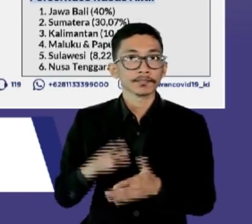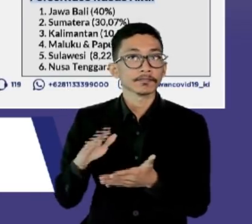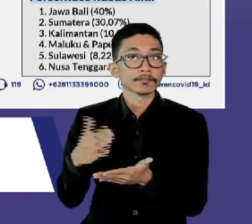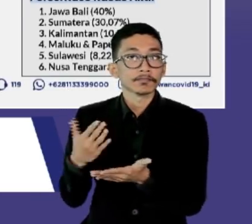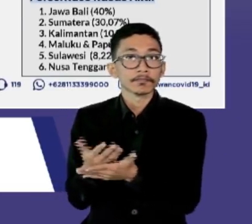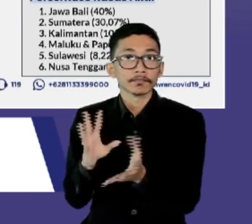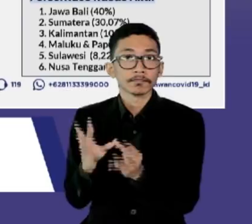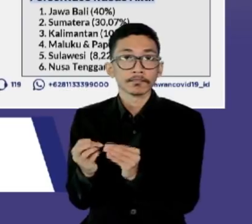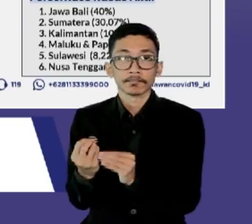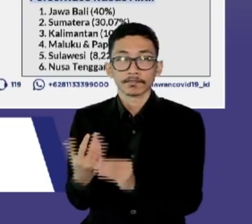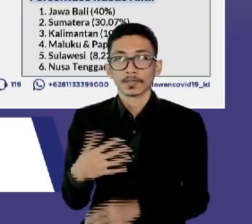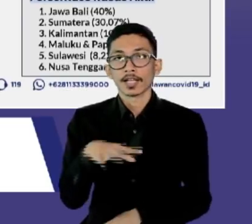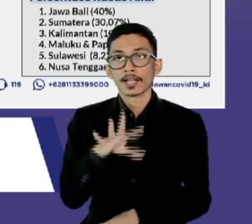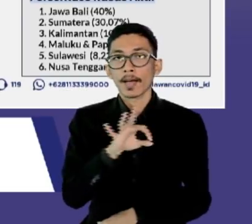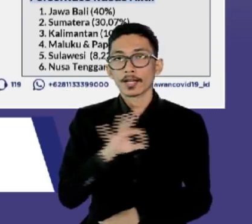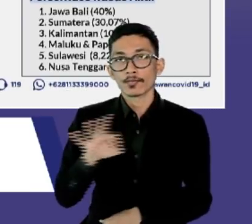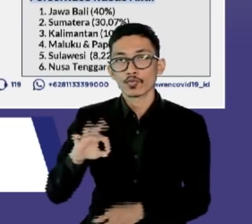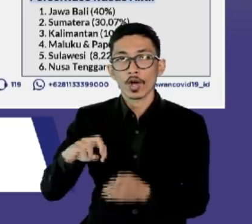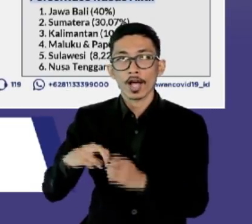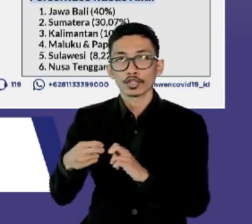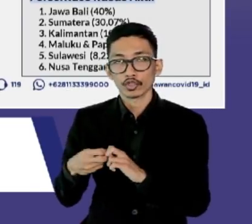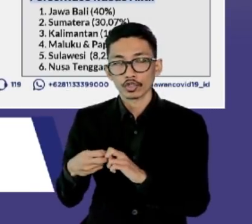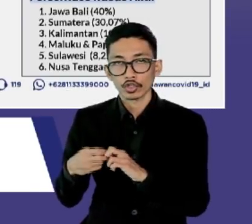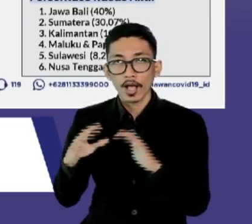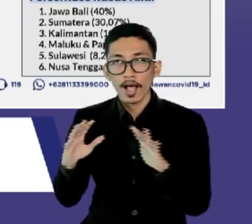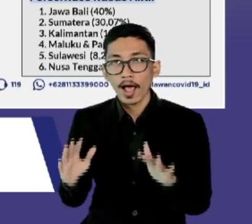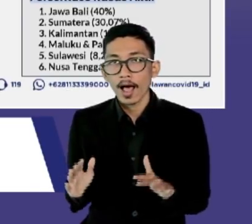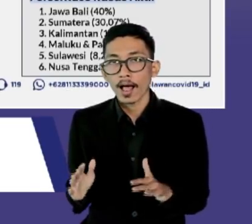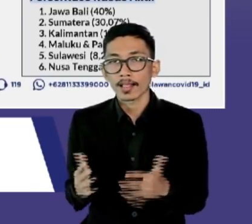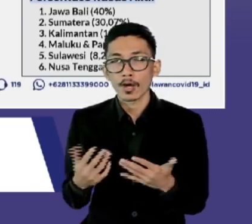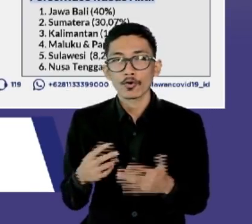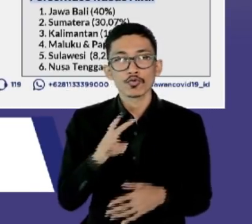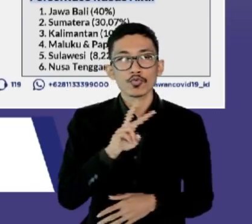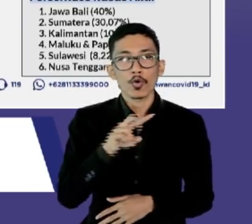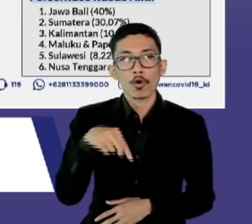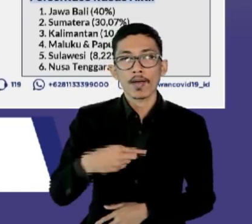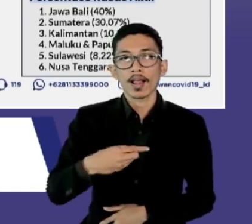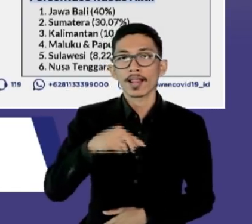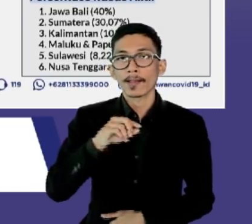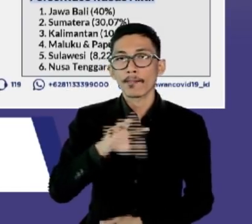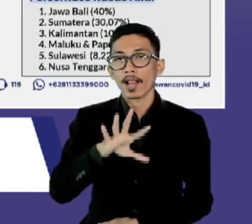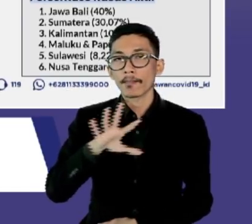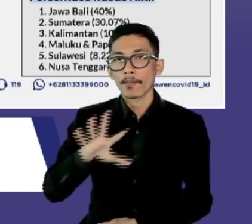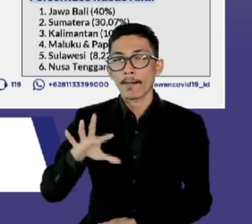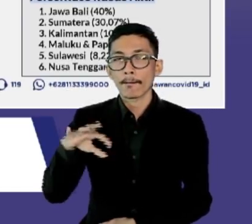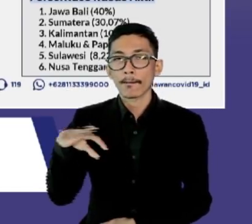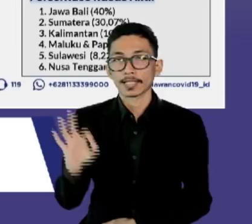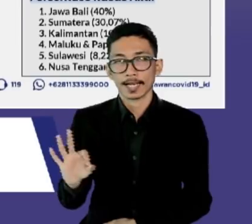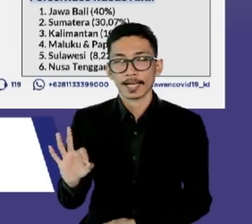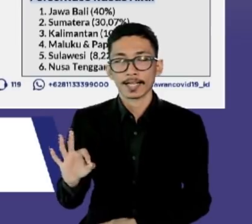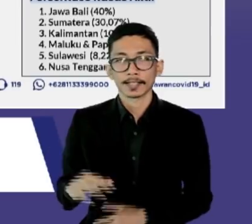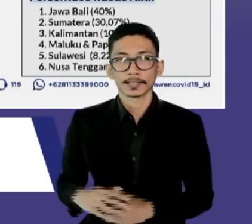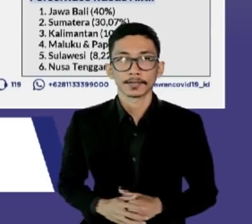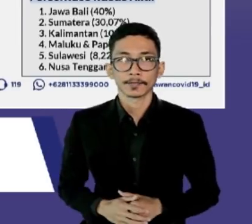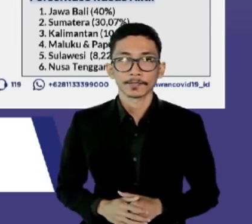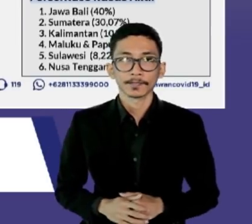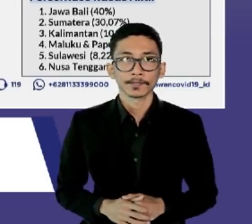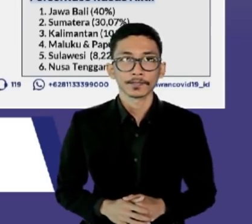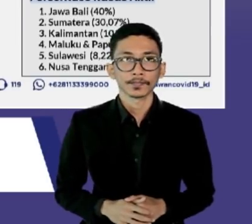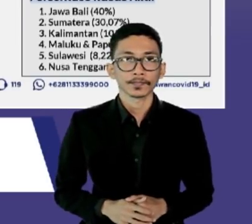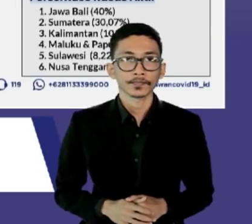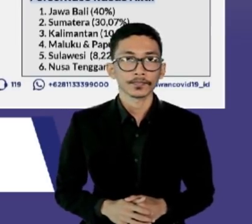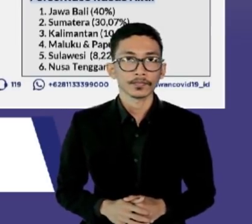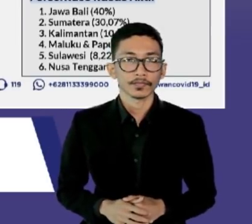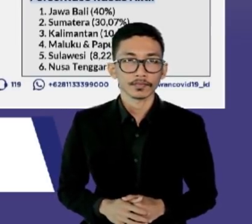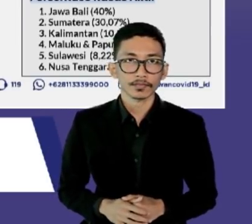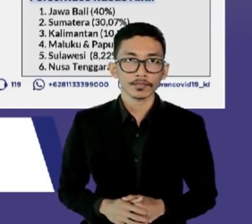5.745 kasus atau 2,55% dari total kasus. Saat